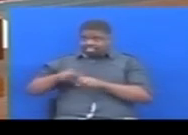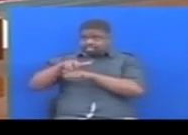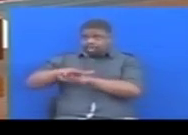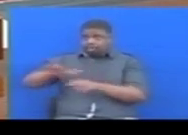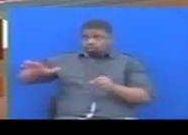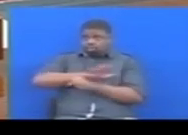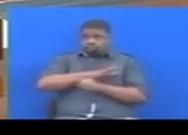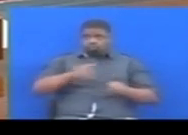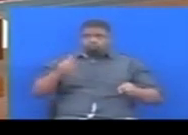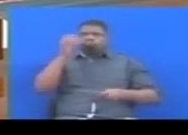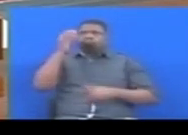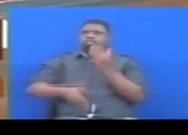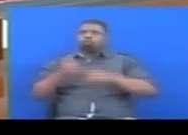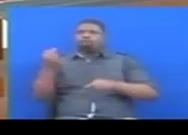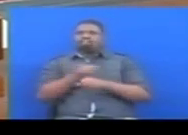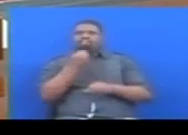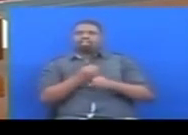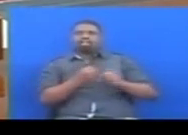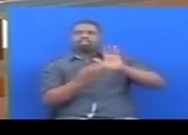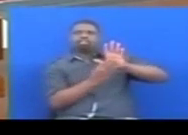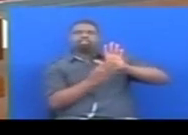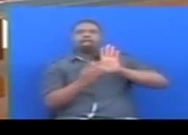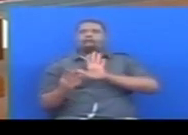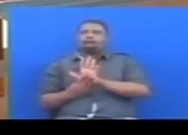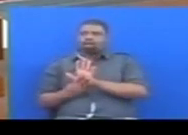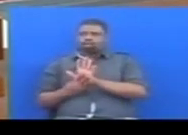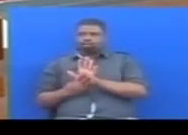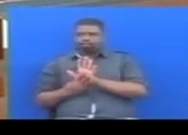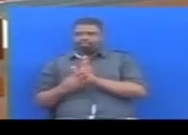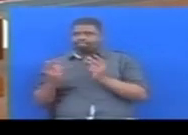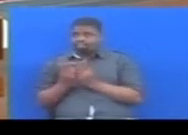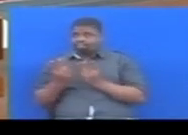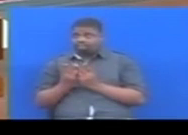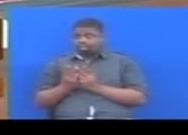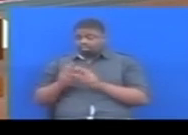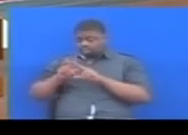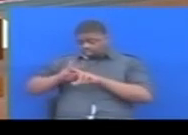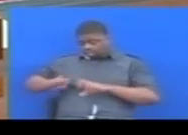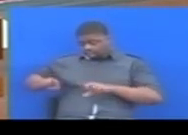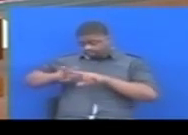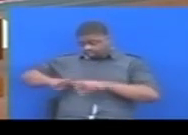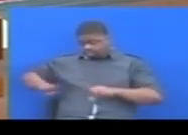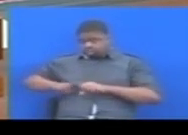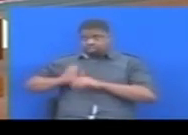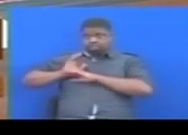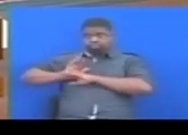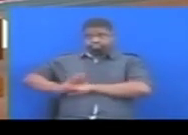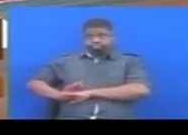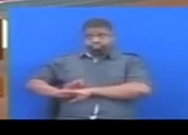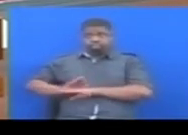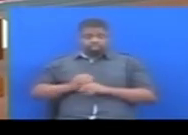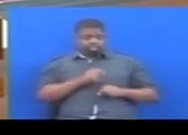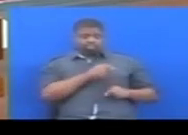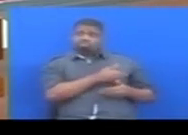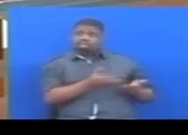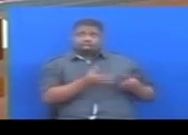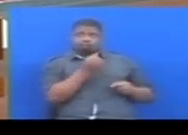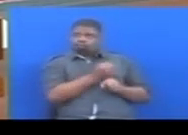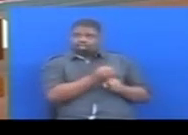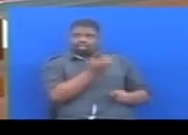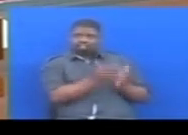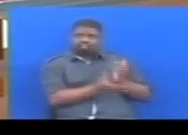mwaka 1998, na iwapo tafiti taridhia uvuvi huu bila kufanya tathmini ya wingi wa